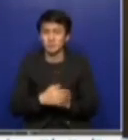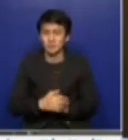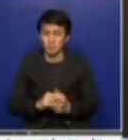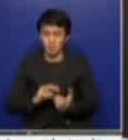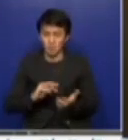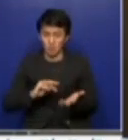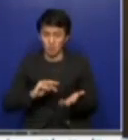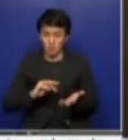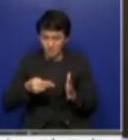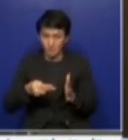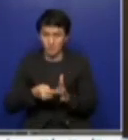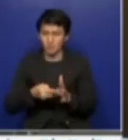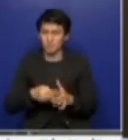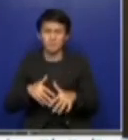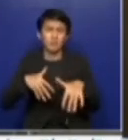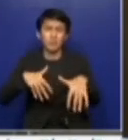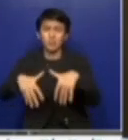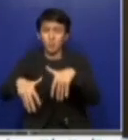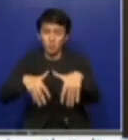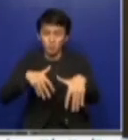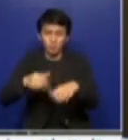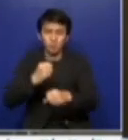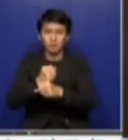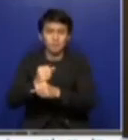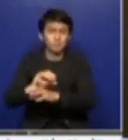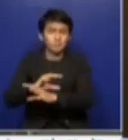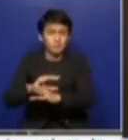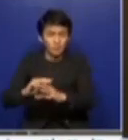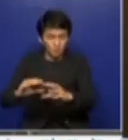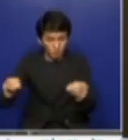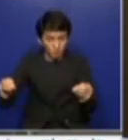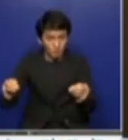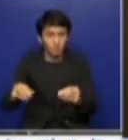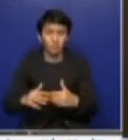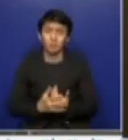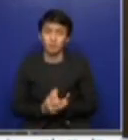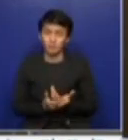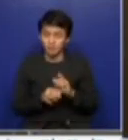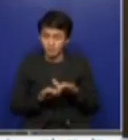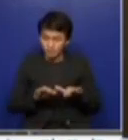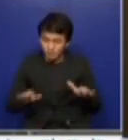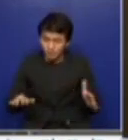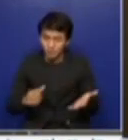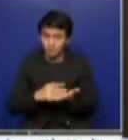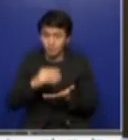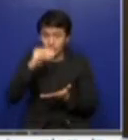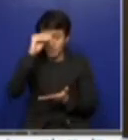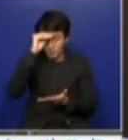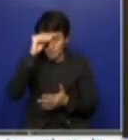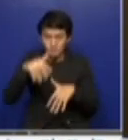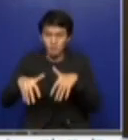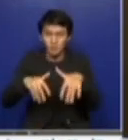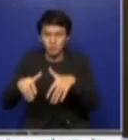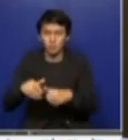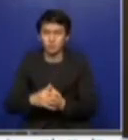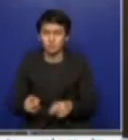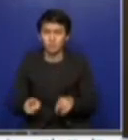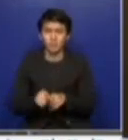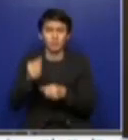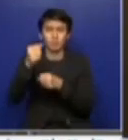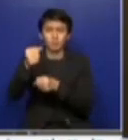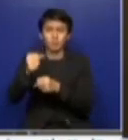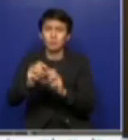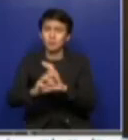กับเยาวชนนักเรียนนิสิตนักศึกษาซึ่งชุมนุมโดยสัน